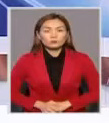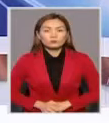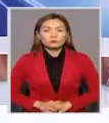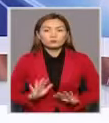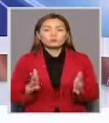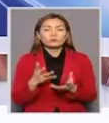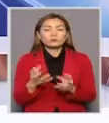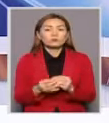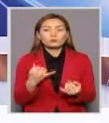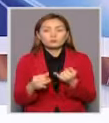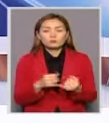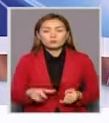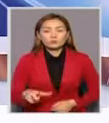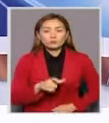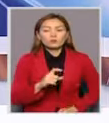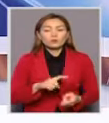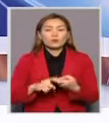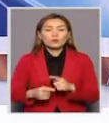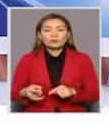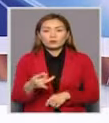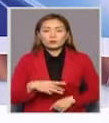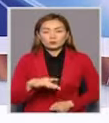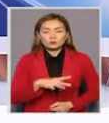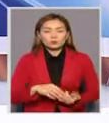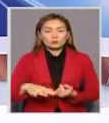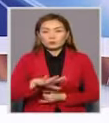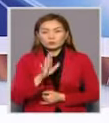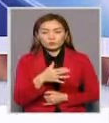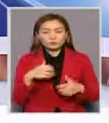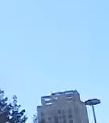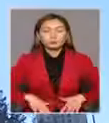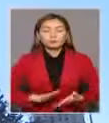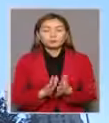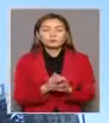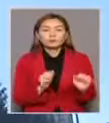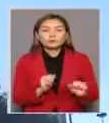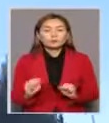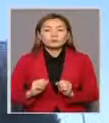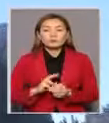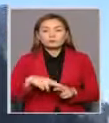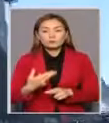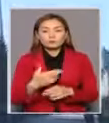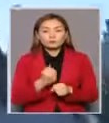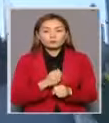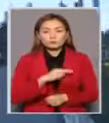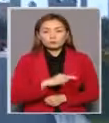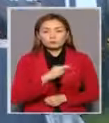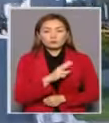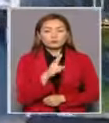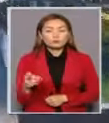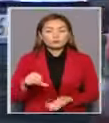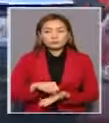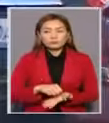случае видение желтого уровня эпидемиологического риска в стране будет принят ряд мер перевод на удаленный формат работы те кто